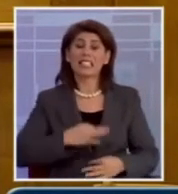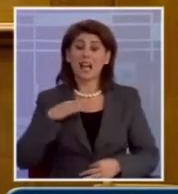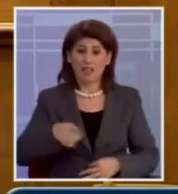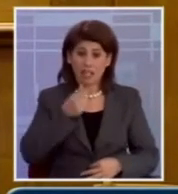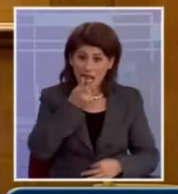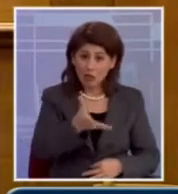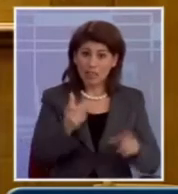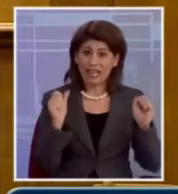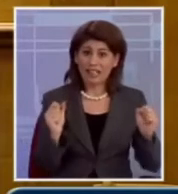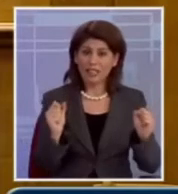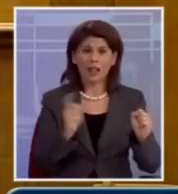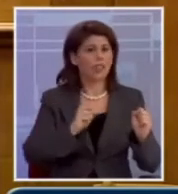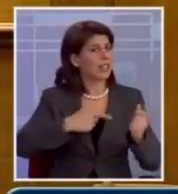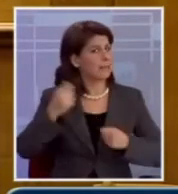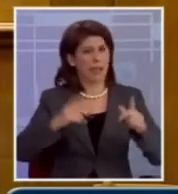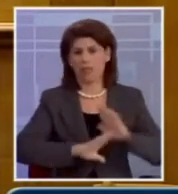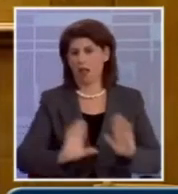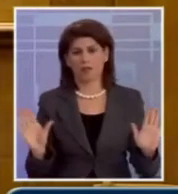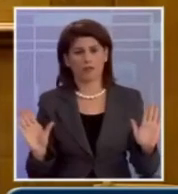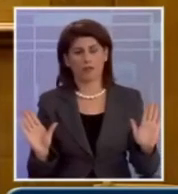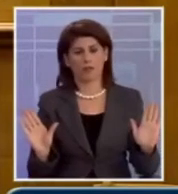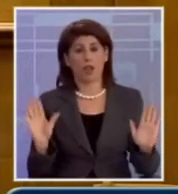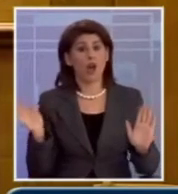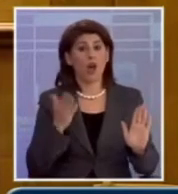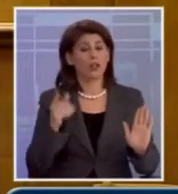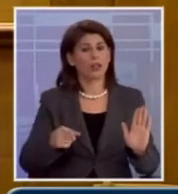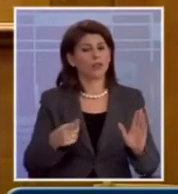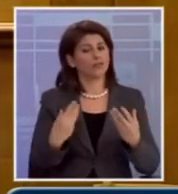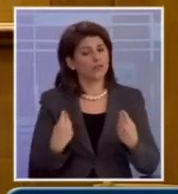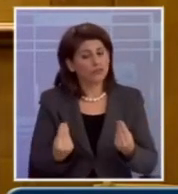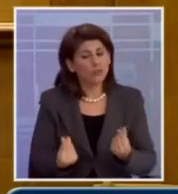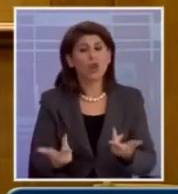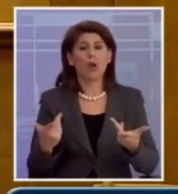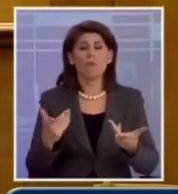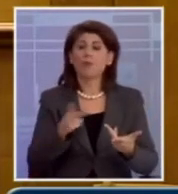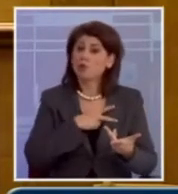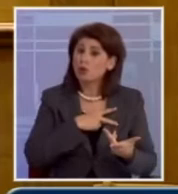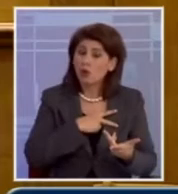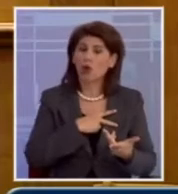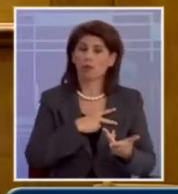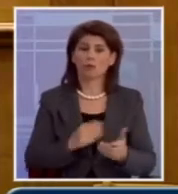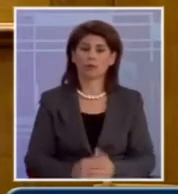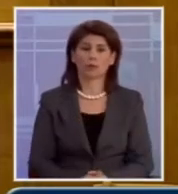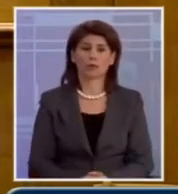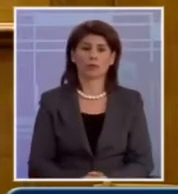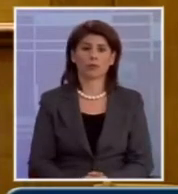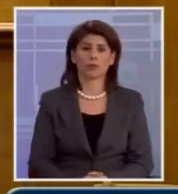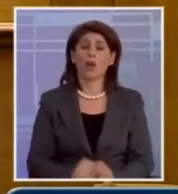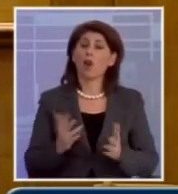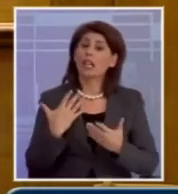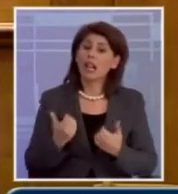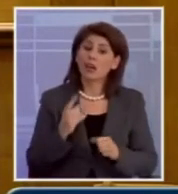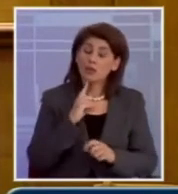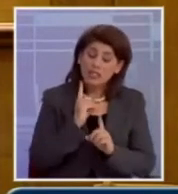αυτές είναι σπατάλες. Όταν γίνεται με νοικοκυριό, με εξορθολογισμό, όταν έχουν